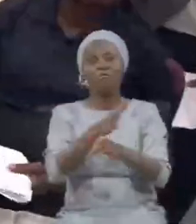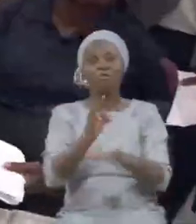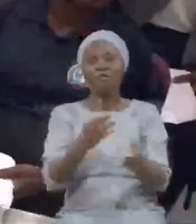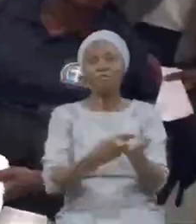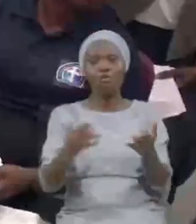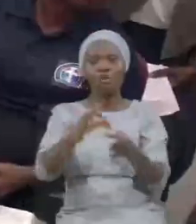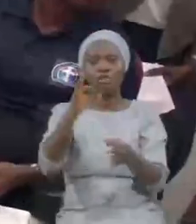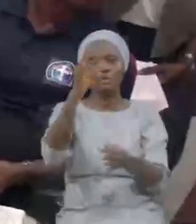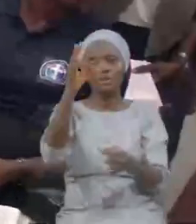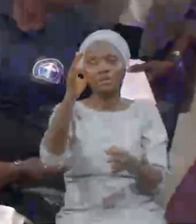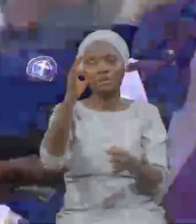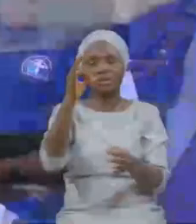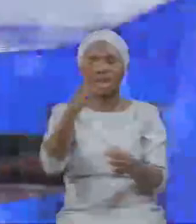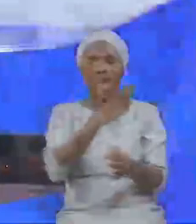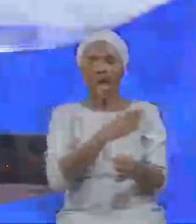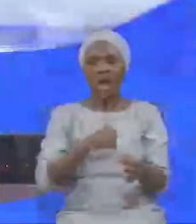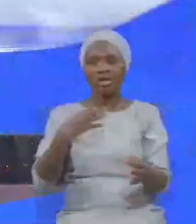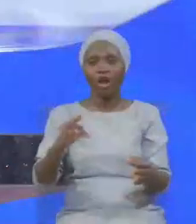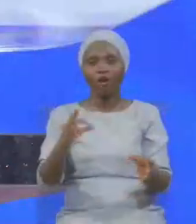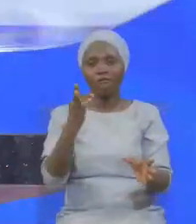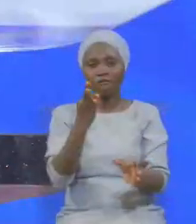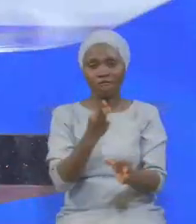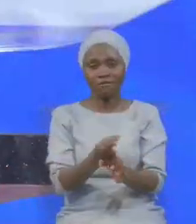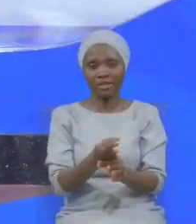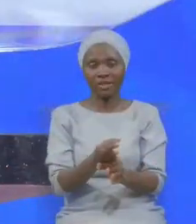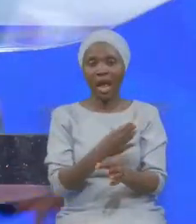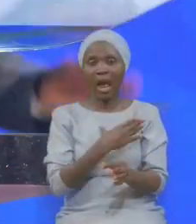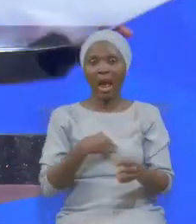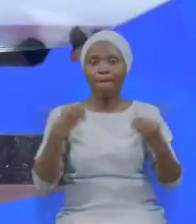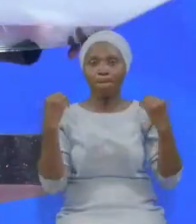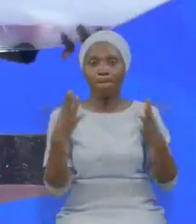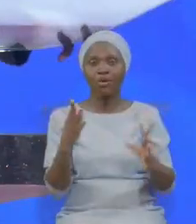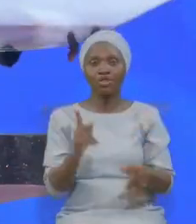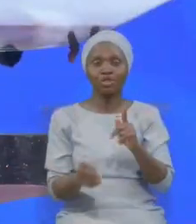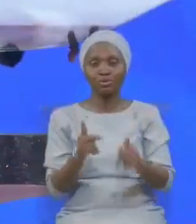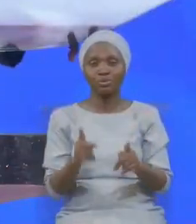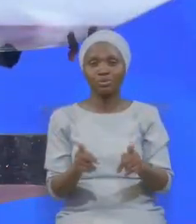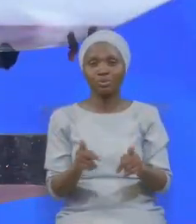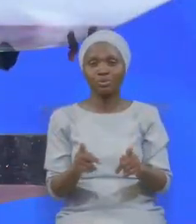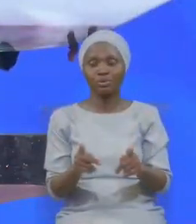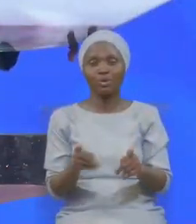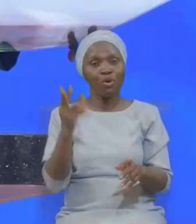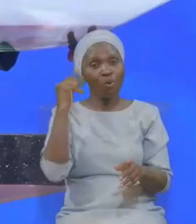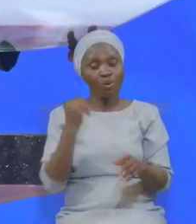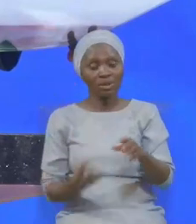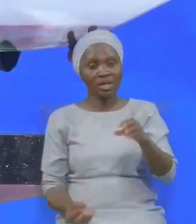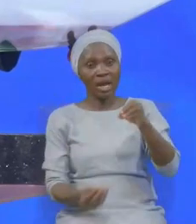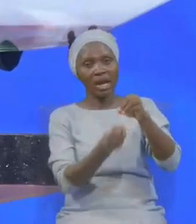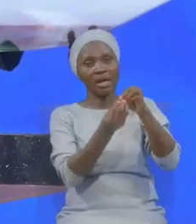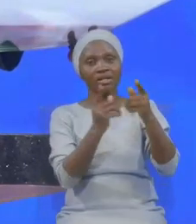Plein d'Esprit Saint et de foi. Et une foule assez nombreuse se joignit au